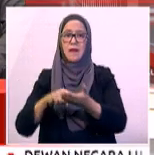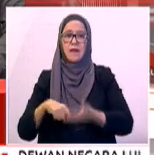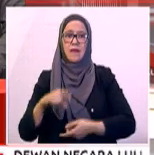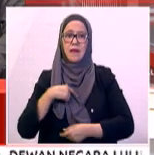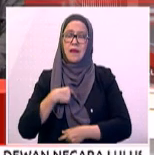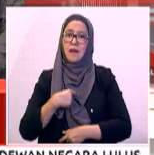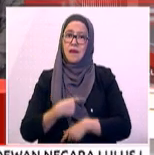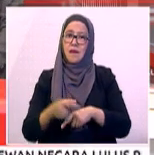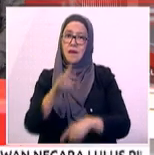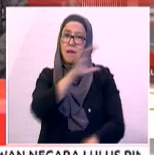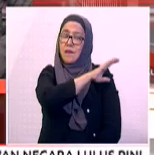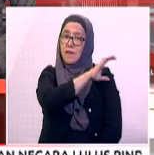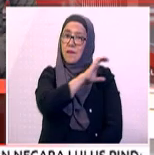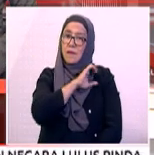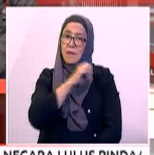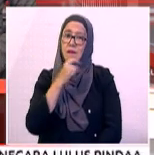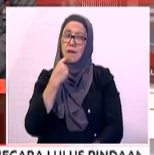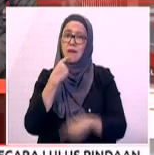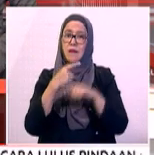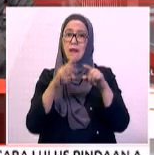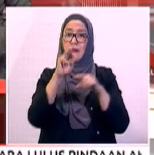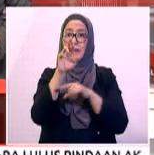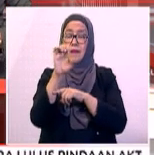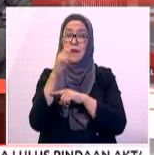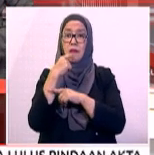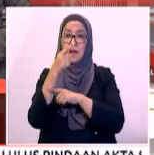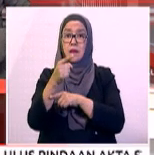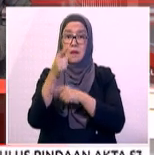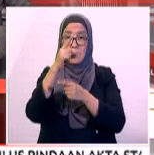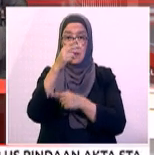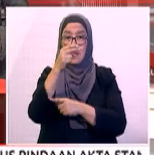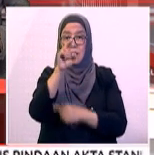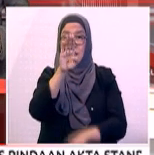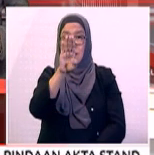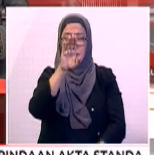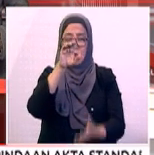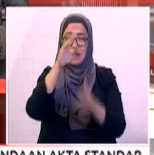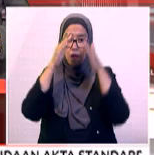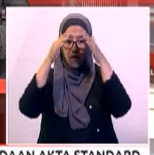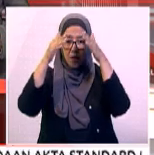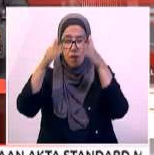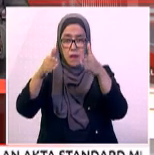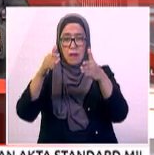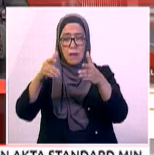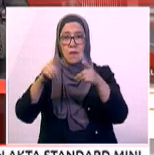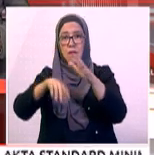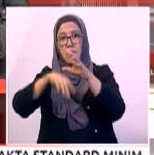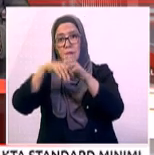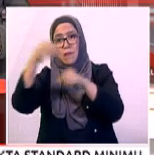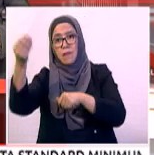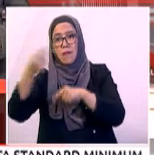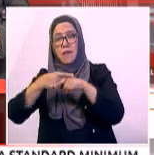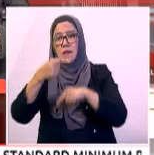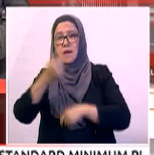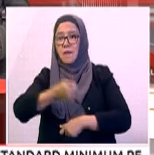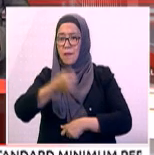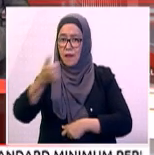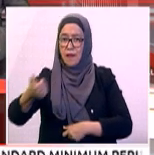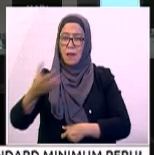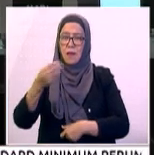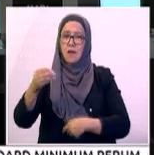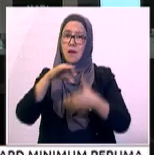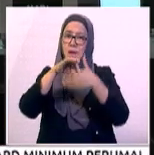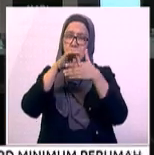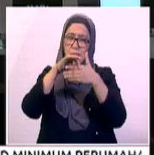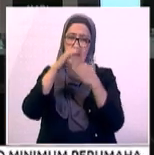Madani Sahari, hub itu kelak akan memfokuskan kepada penghasilan perkakasan dan perisian robotik. MARI kini